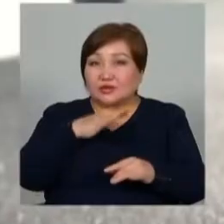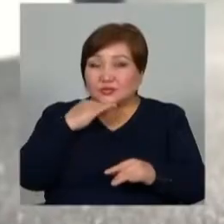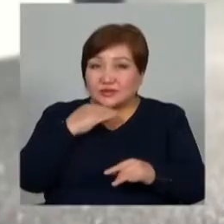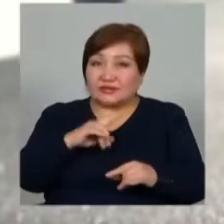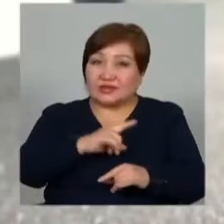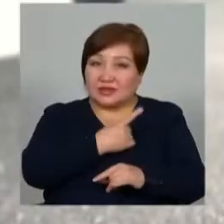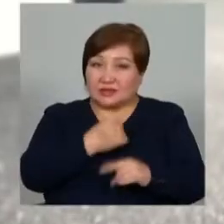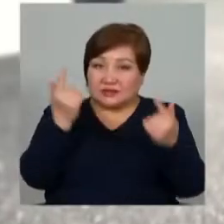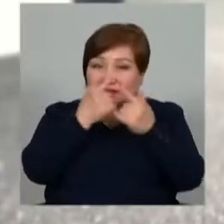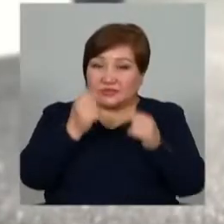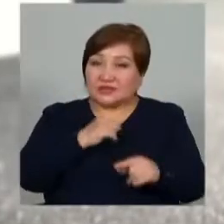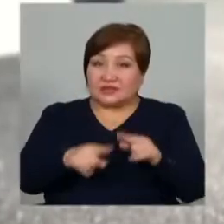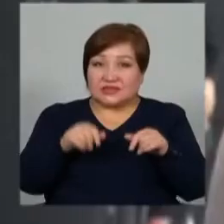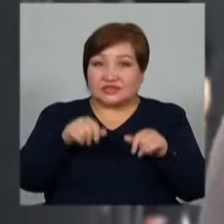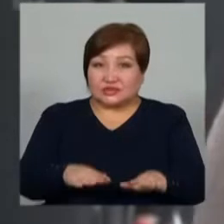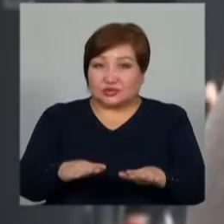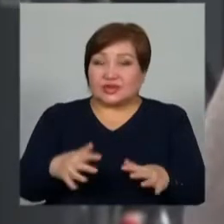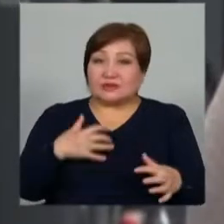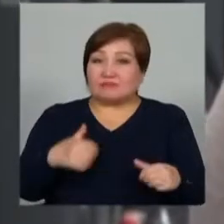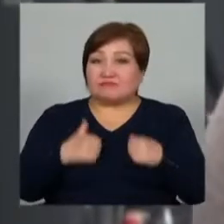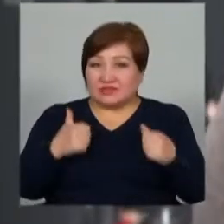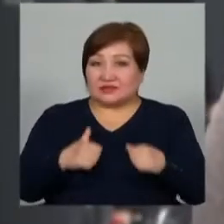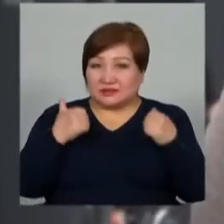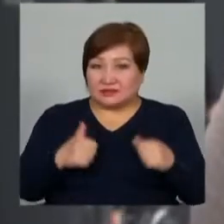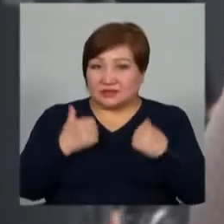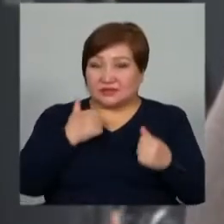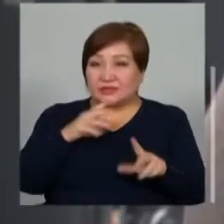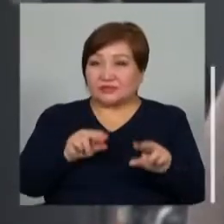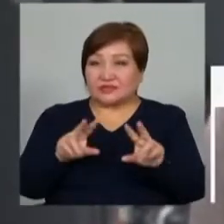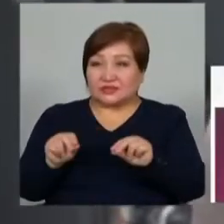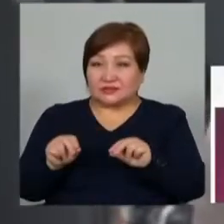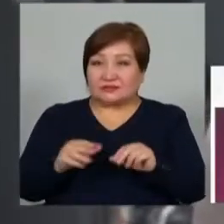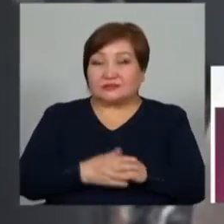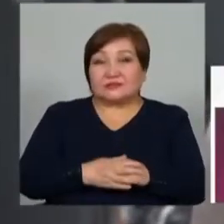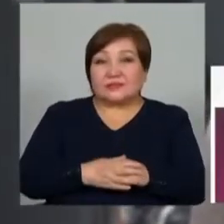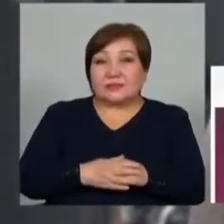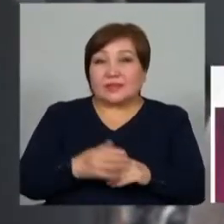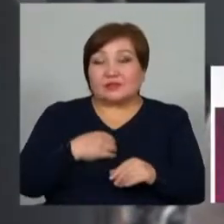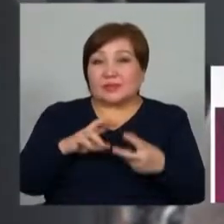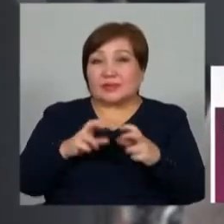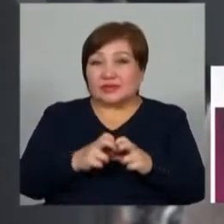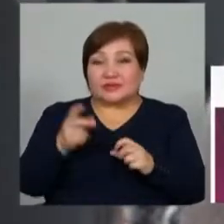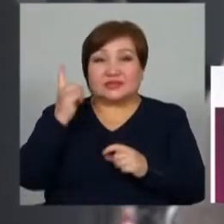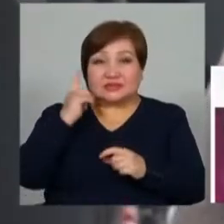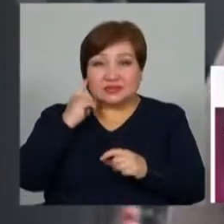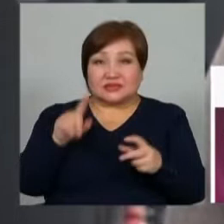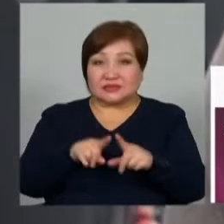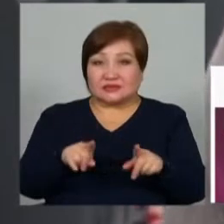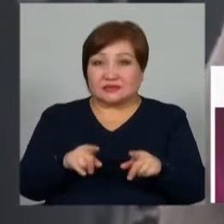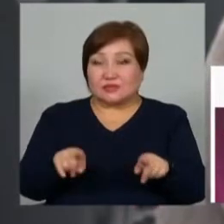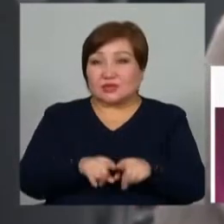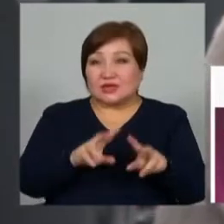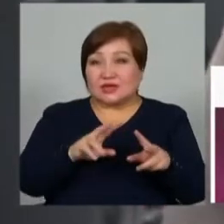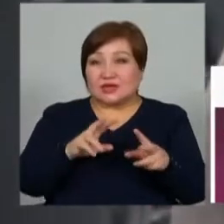тезірек шешуге тырысамыз деп уәдесін берді. Примерно проблемаларын естідік. Енді бұндай проблема Алматы, Астана,